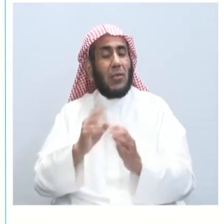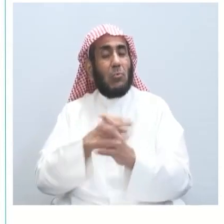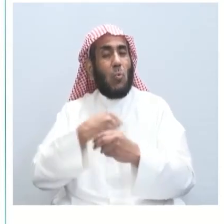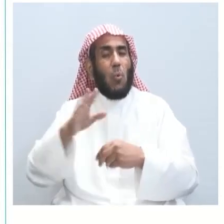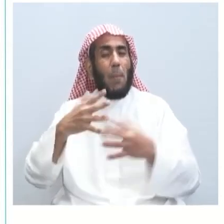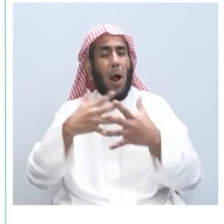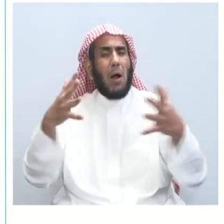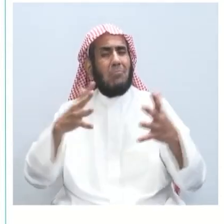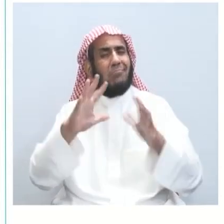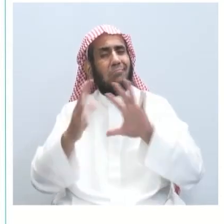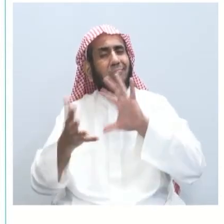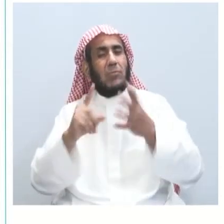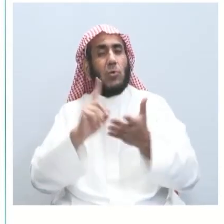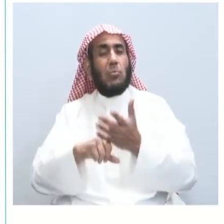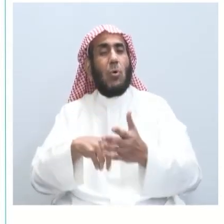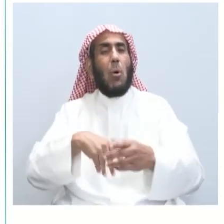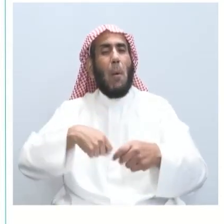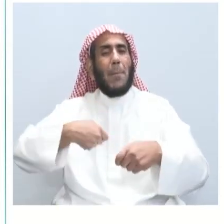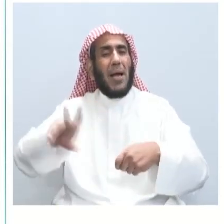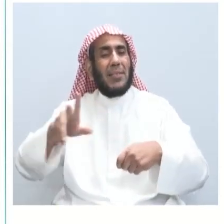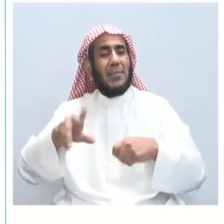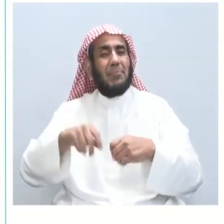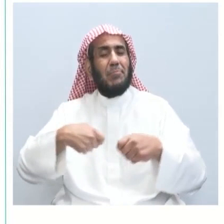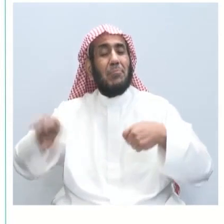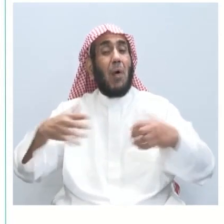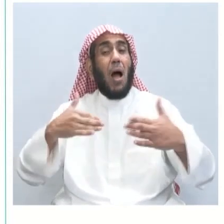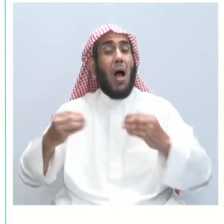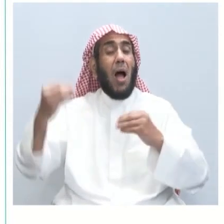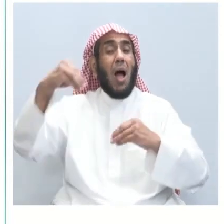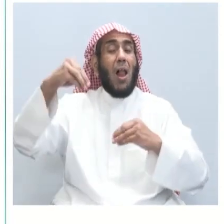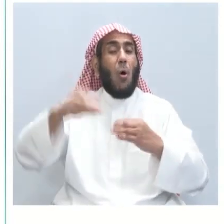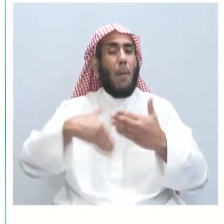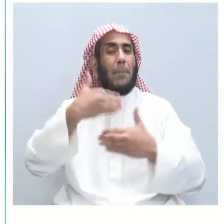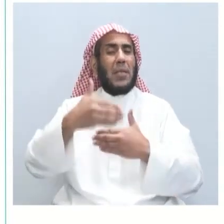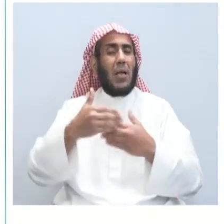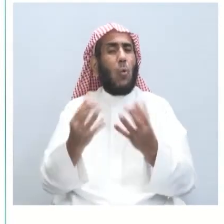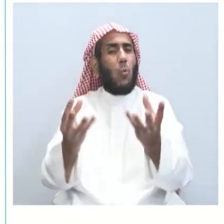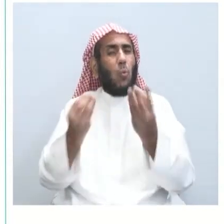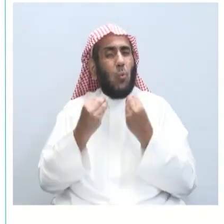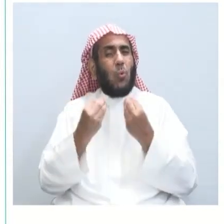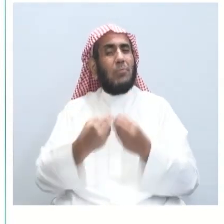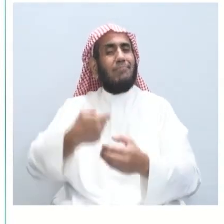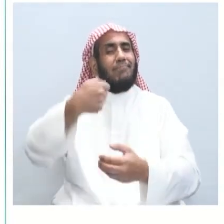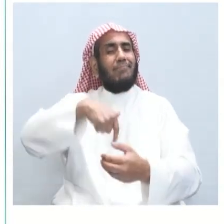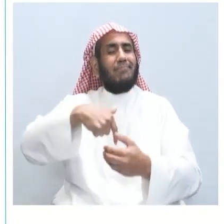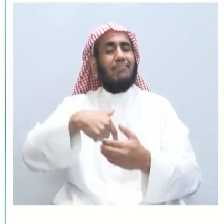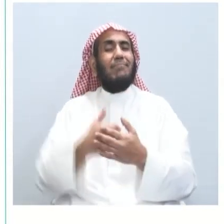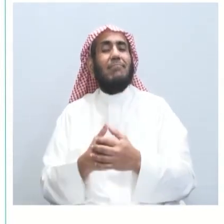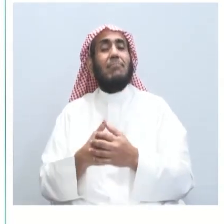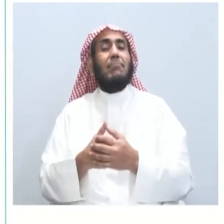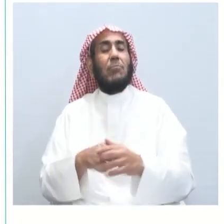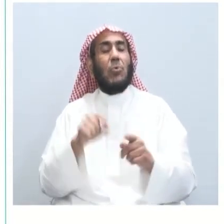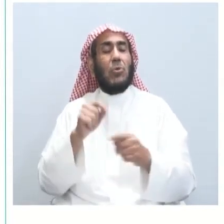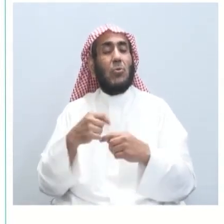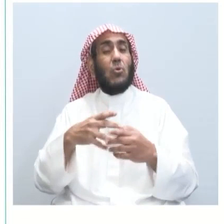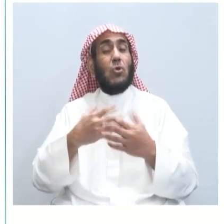اكبر من المحتمل ان تكون مبيعاتنا ماذا اعلى وبالتالي قد نجني ثمار بشكل هذه